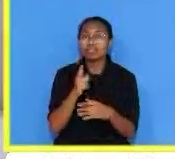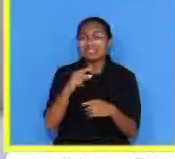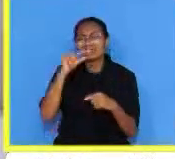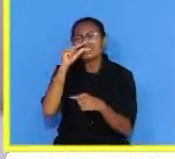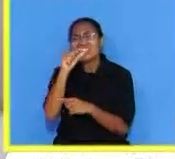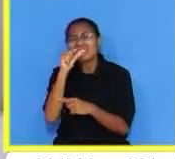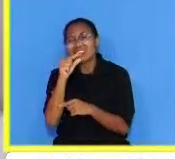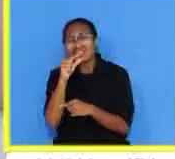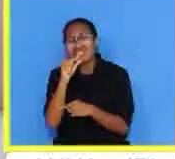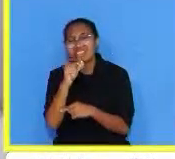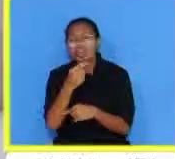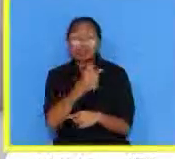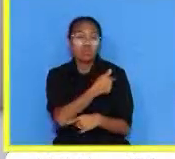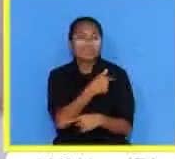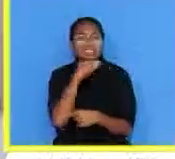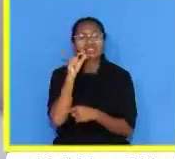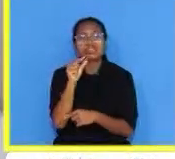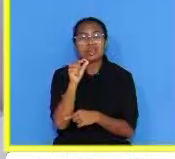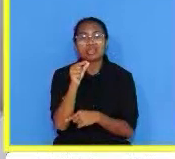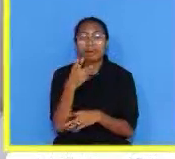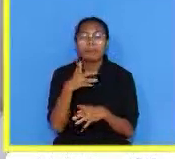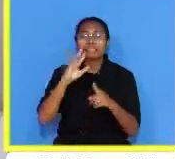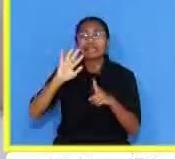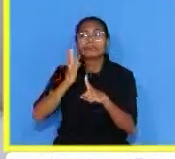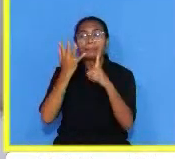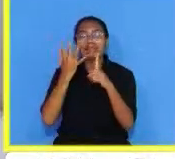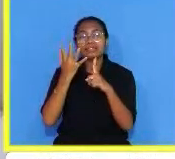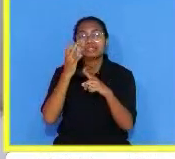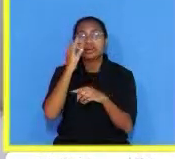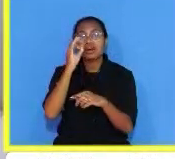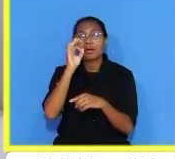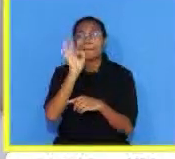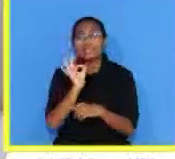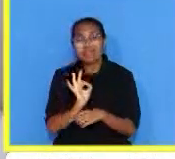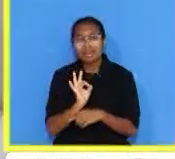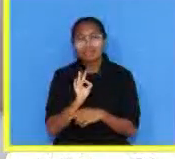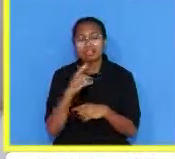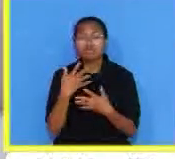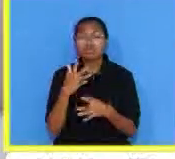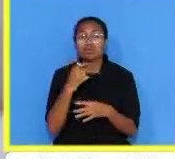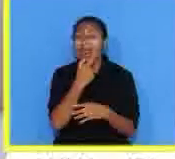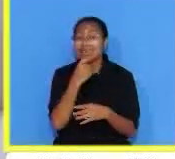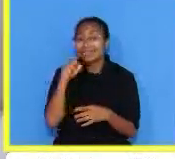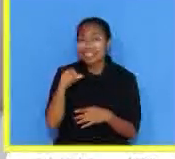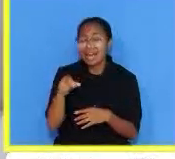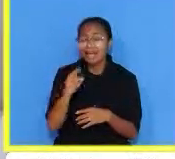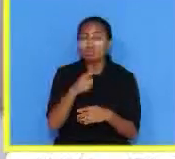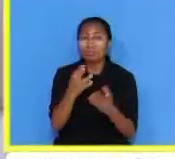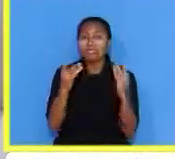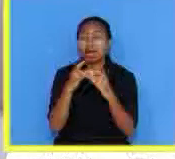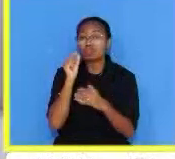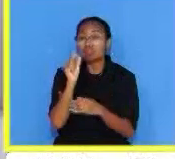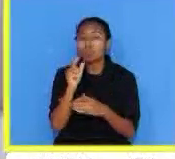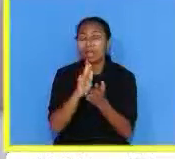sedikit, masih rendah pencapaiannya, masih di 15,96 untuk lansia, dan untuk masyarakat umum